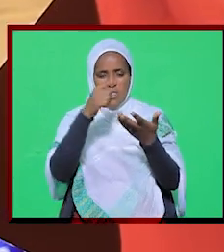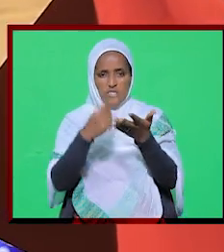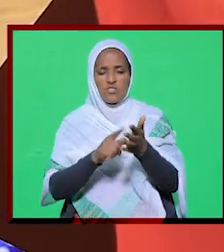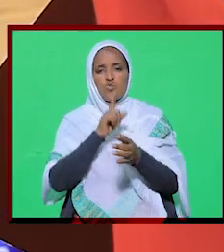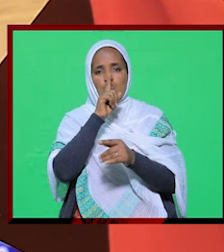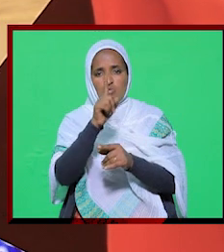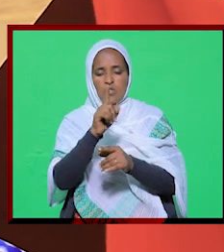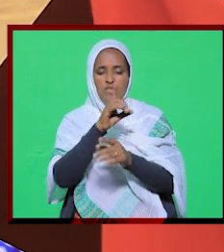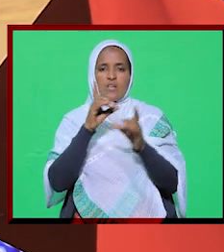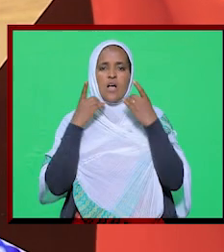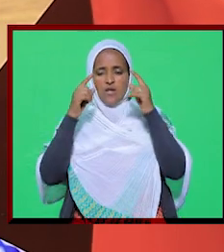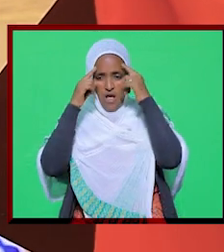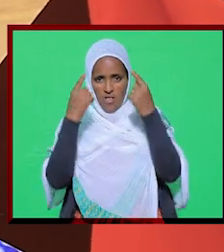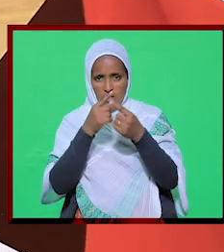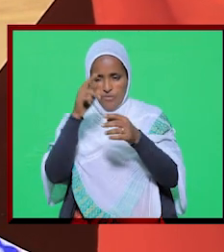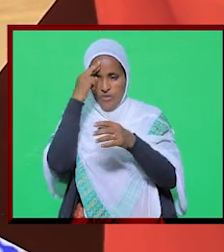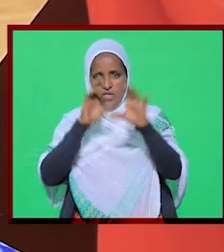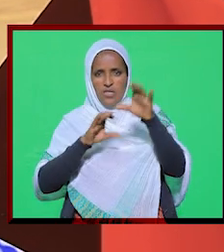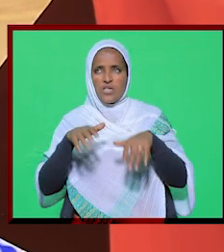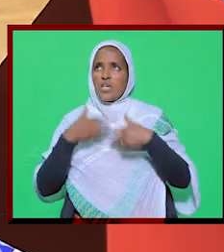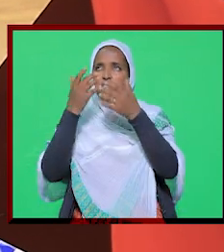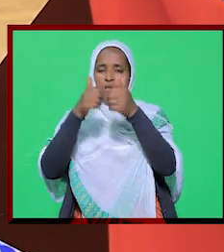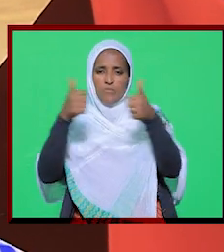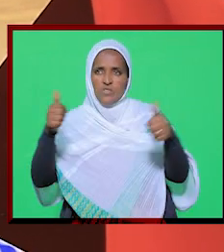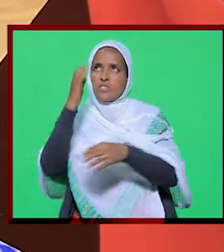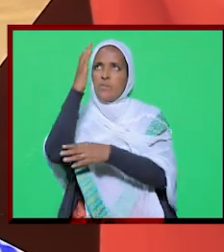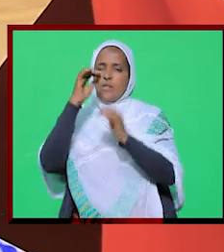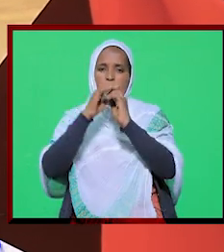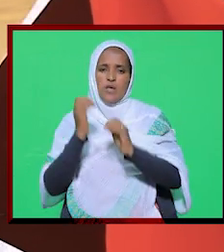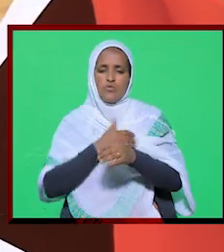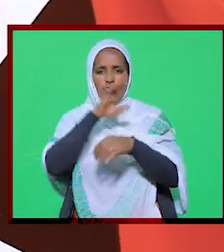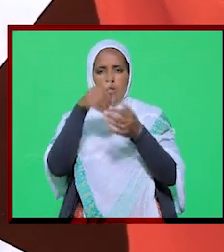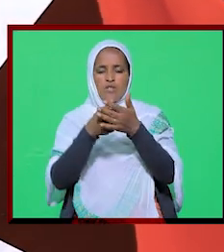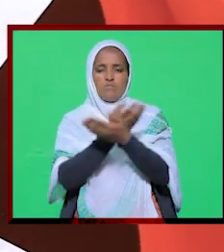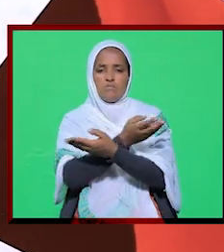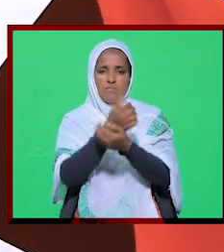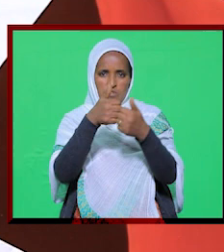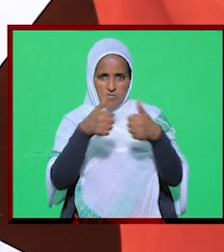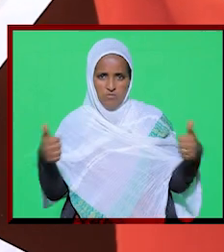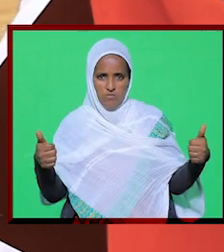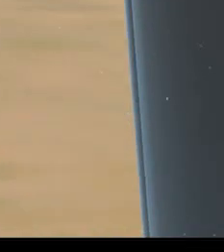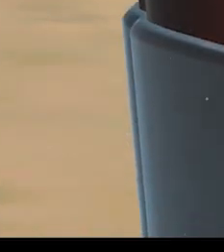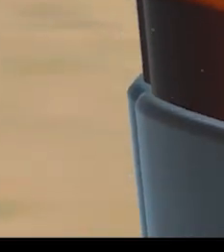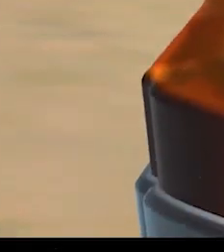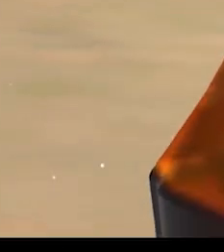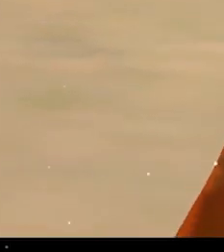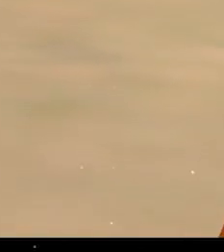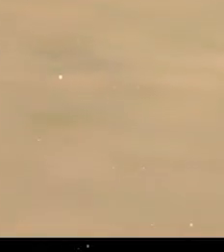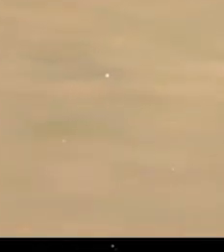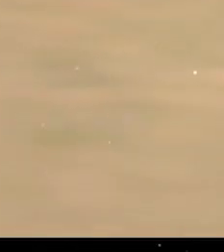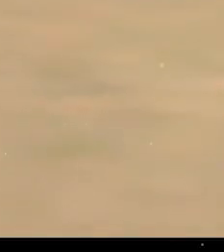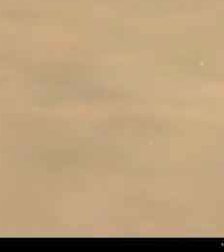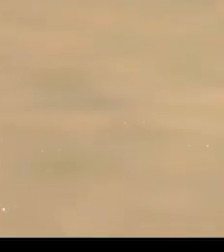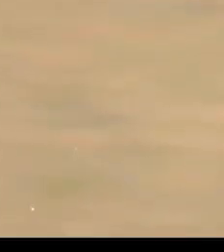አልፈዋል። ስለዚህ በእውነት የካህኑን ኃጢአት ምክንያት አድርገን ከንስሐ ከመራቅ እግዚአብሔር አምላካችን ሁላችንም ያድለን።